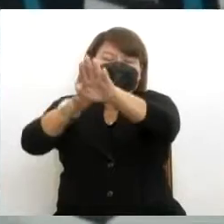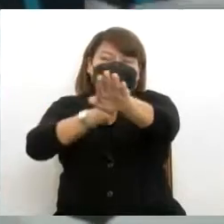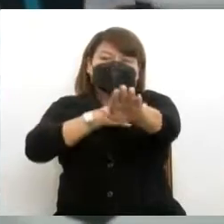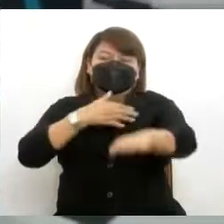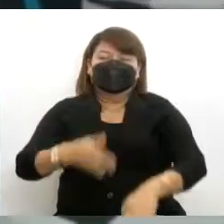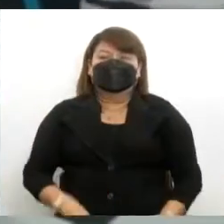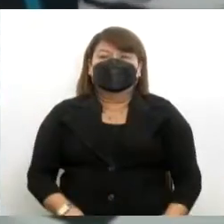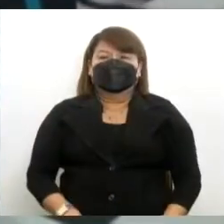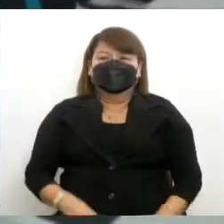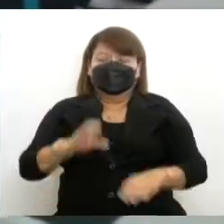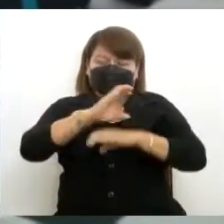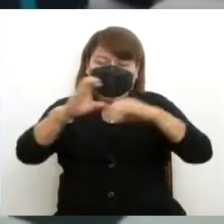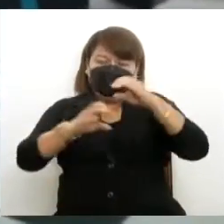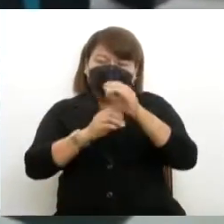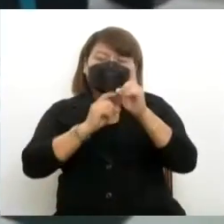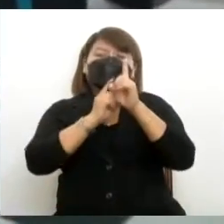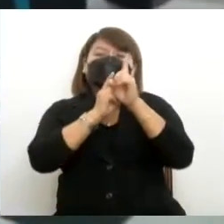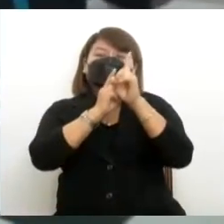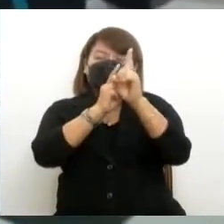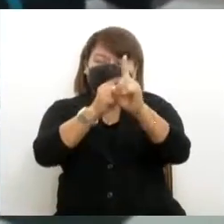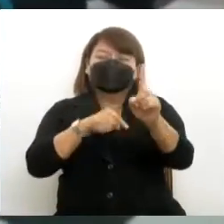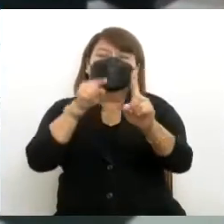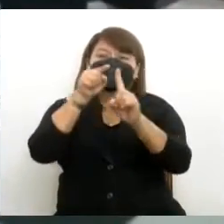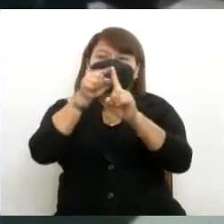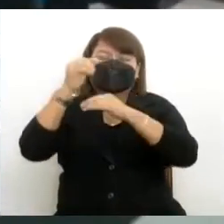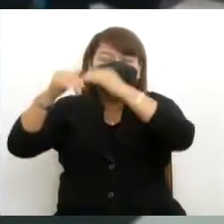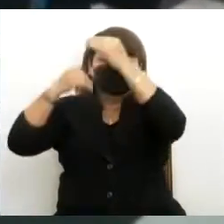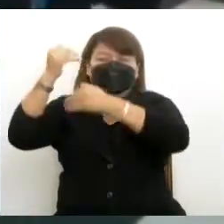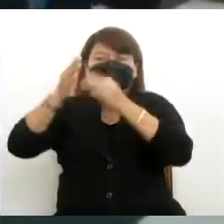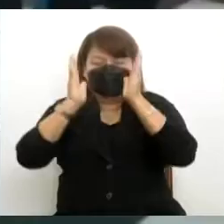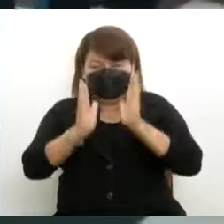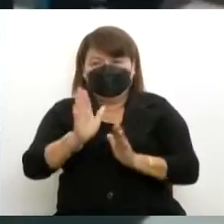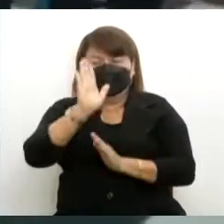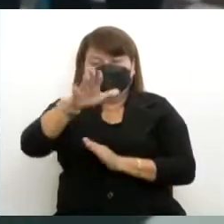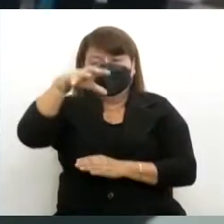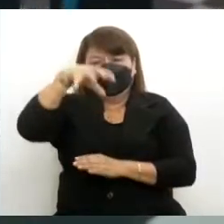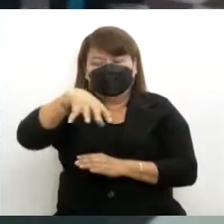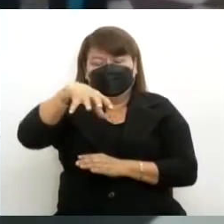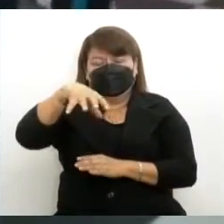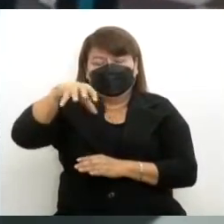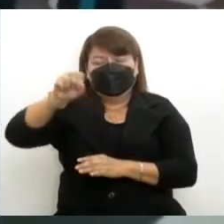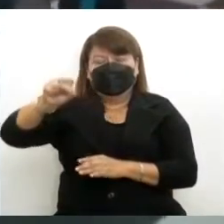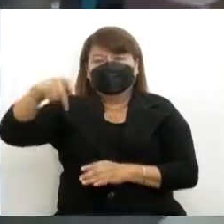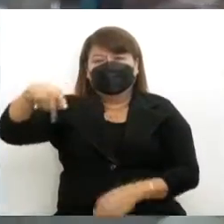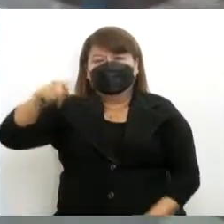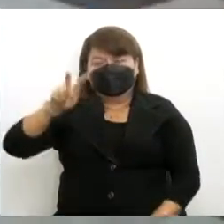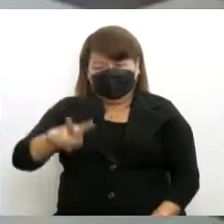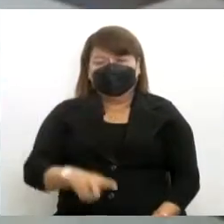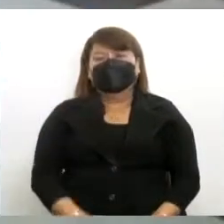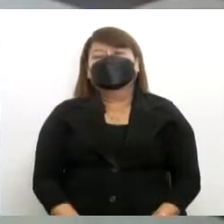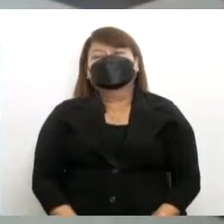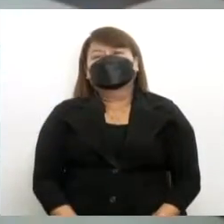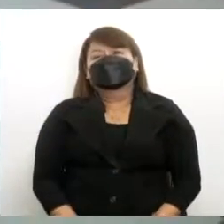ไปตามวิสัยทัศน์ด้านการพัฒนาทรัพยากรมนุษย์ของสำนักงานคณะกรรมการการศึกษาขั้นพื้นฐ